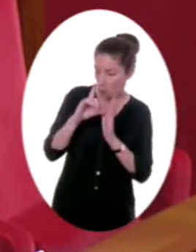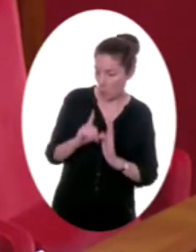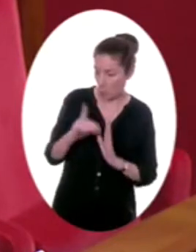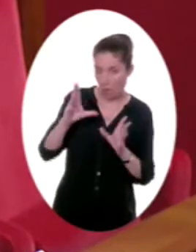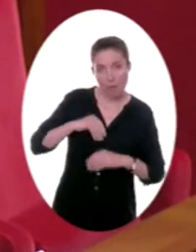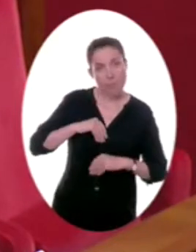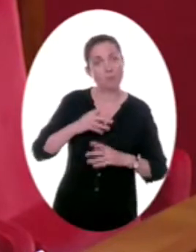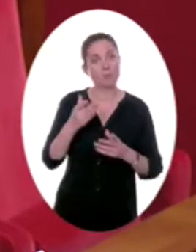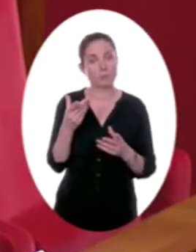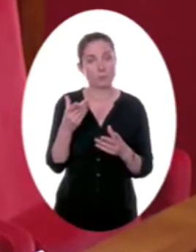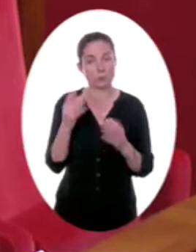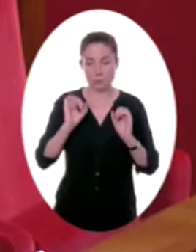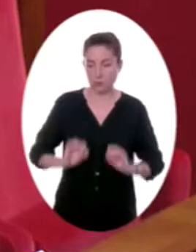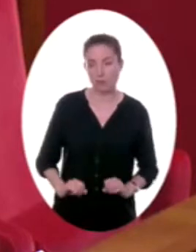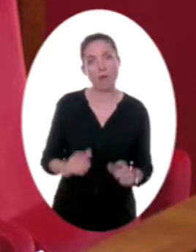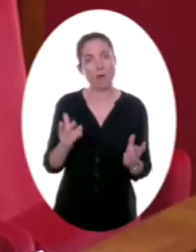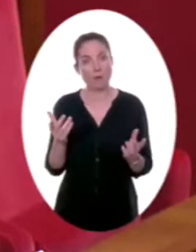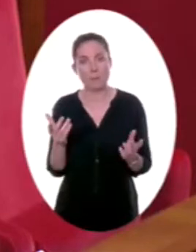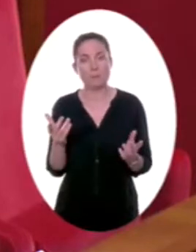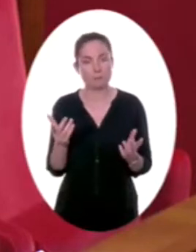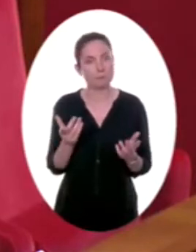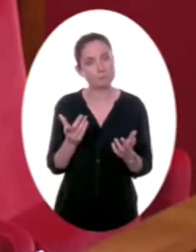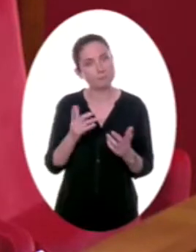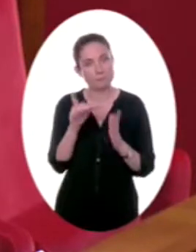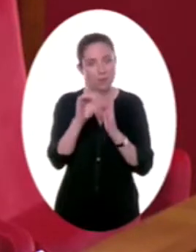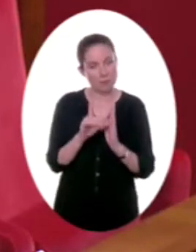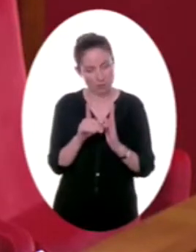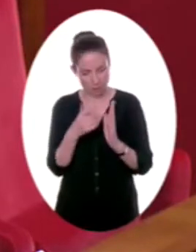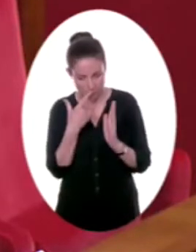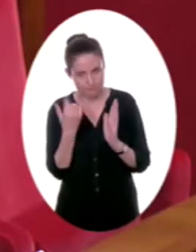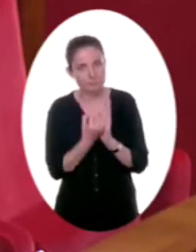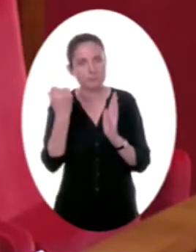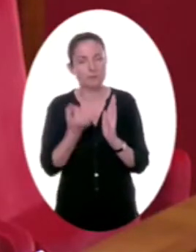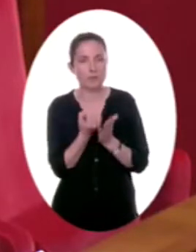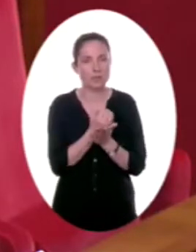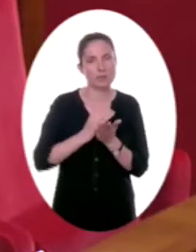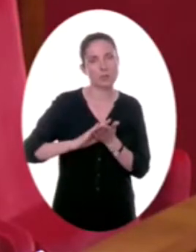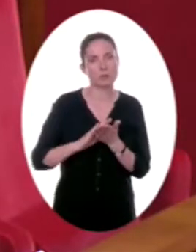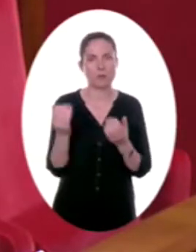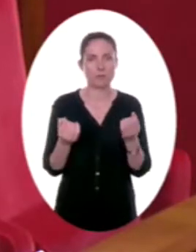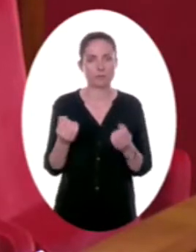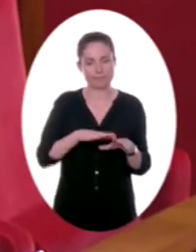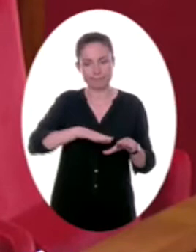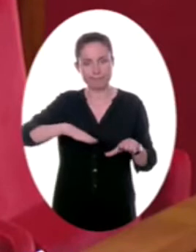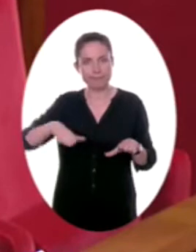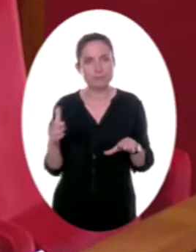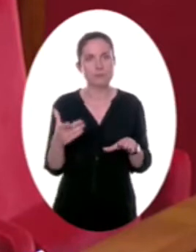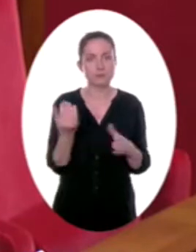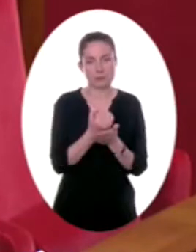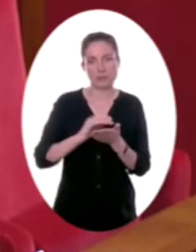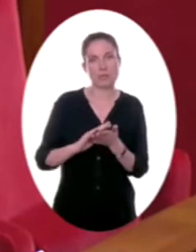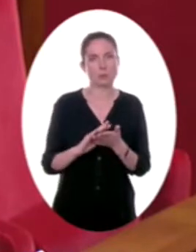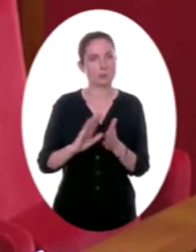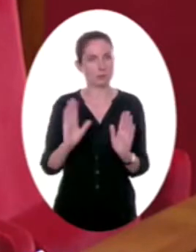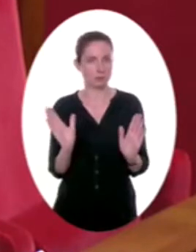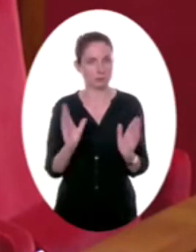Sénat vise à permettre la gratuité pour le stationnement des personnes en situation de handicap titulaires